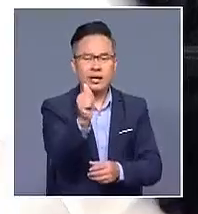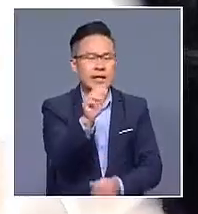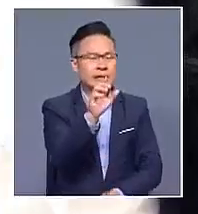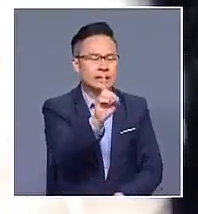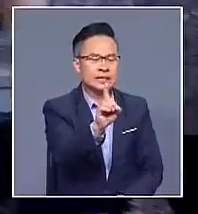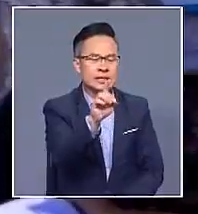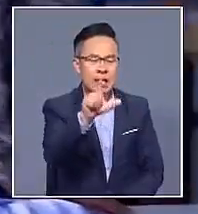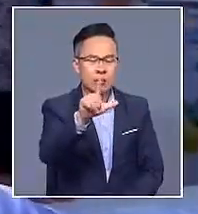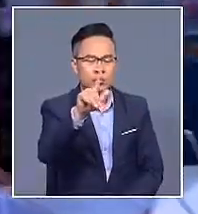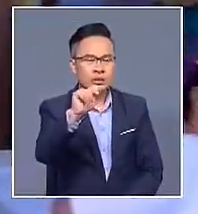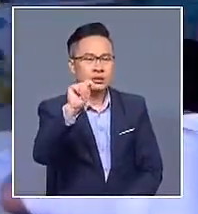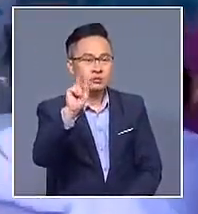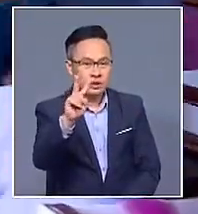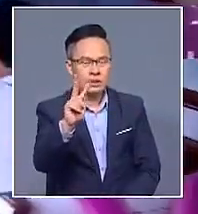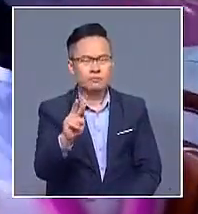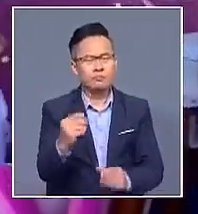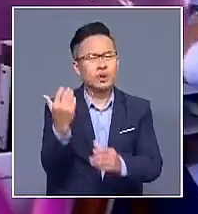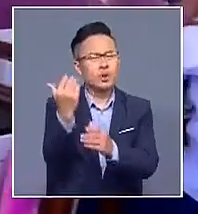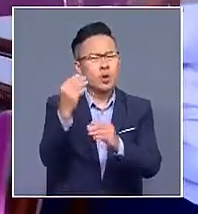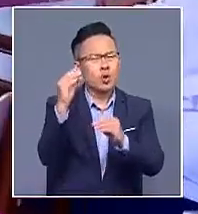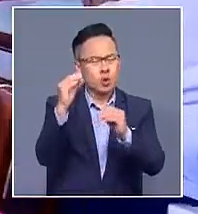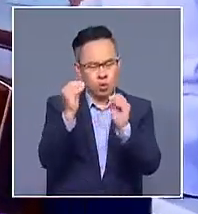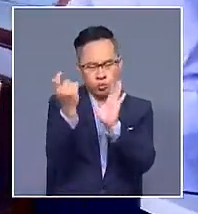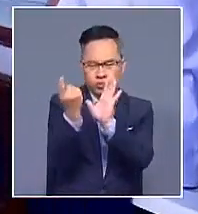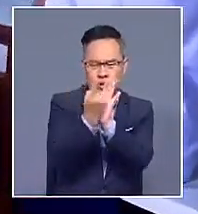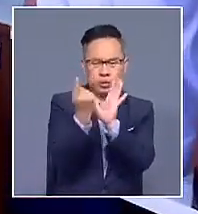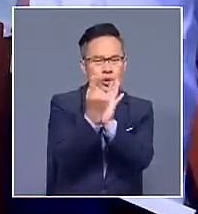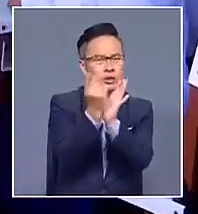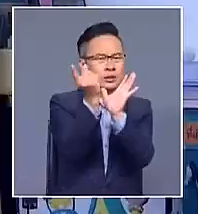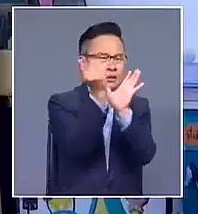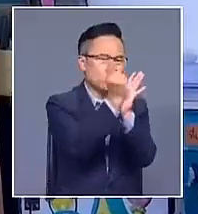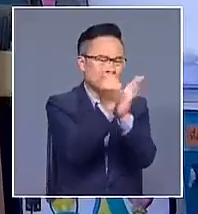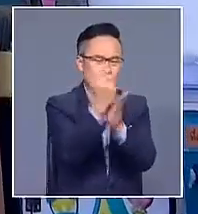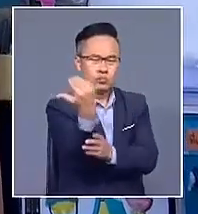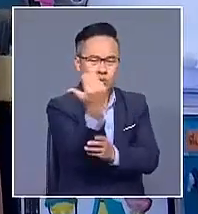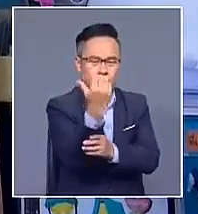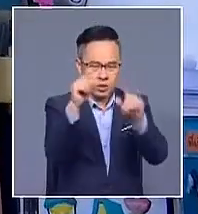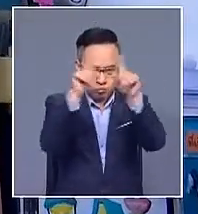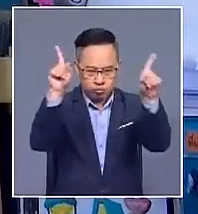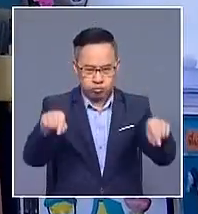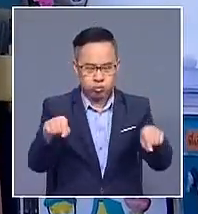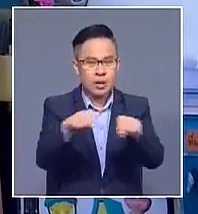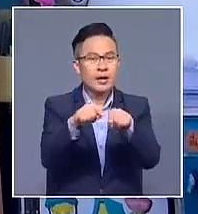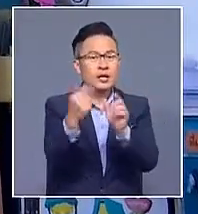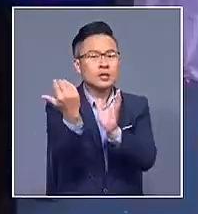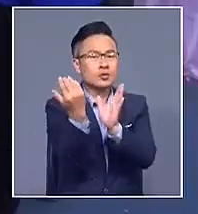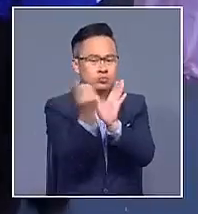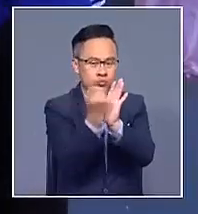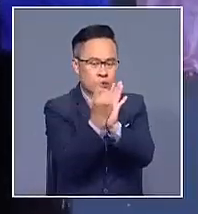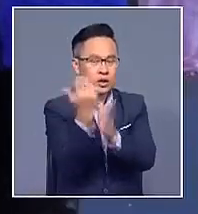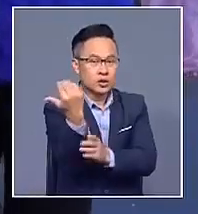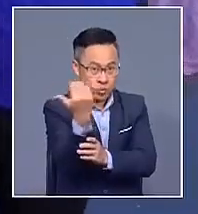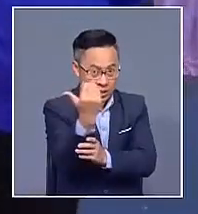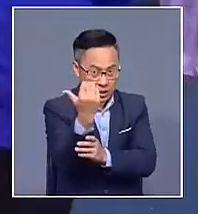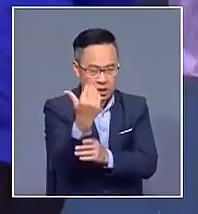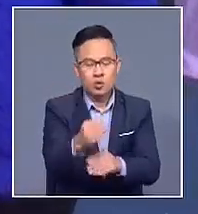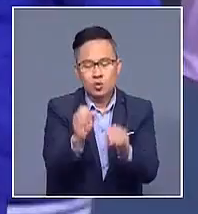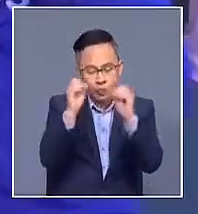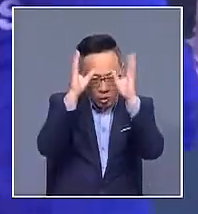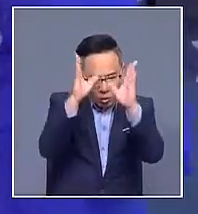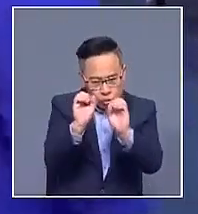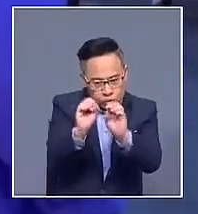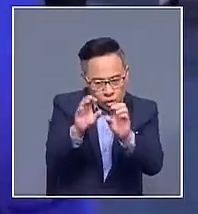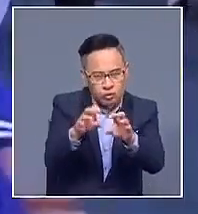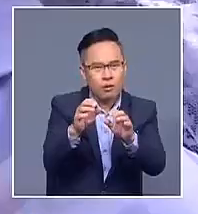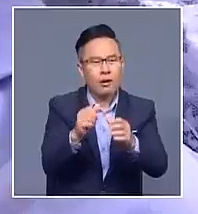คือการเรียนผ่านดาวเทียมใช่ไหม ใช่ค่ะ แล้วก็ติวฟรีดอทคอมก็คือติวผ่านคอมพิวเตอร์ ใช่ค่ะ แล้วมีวิดีโอสอนถูกปะ ถู